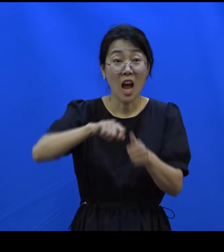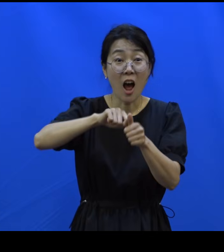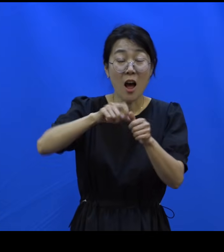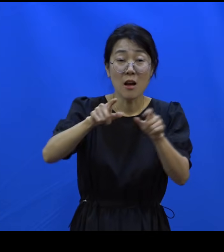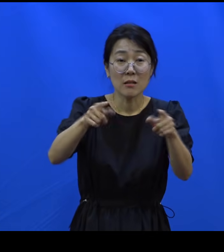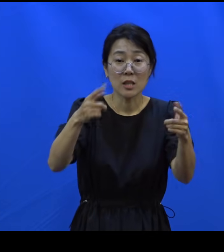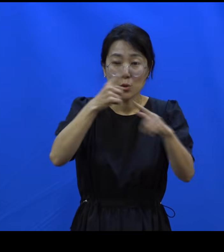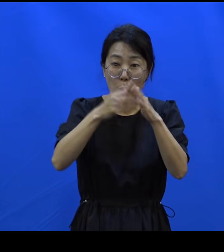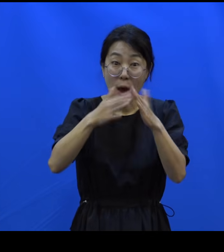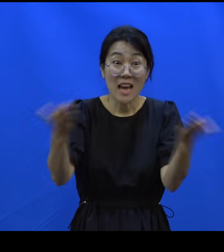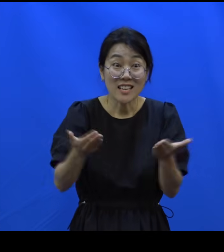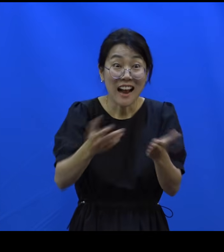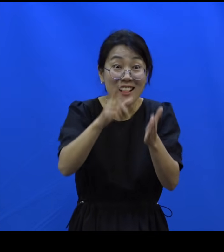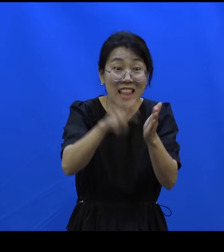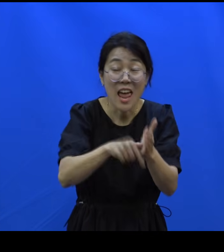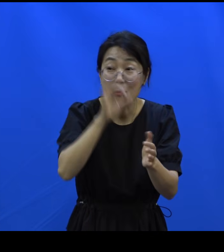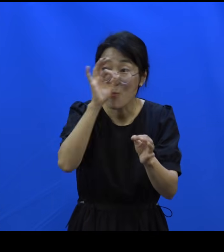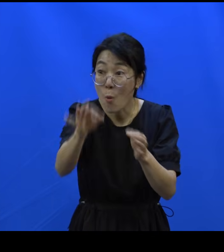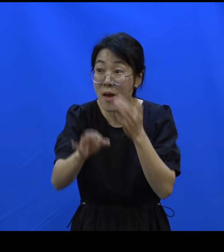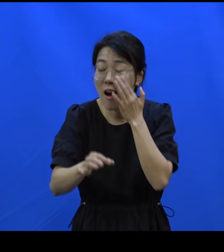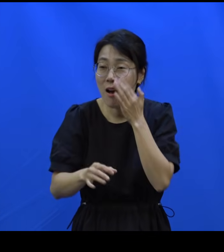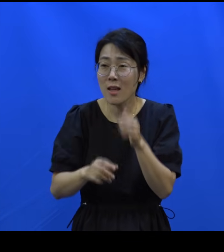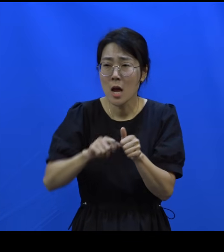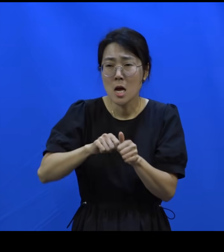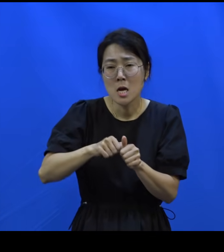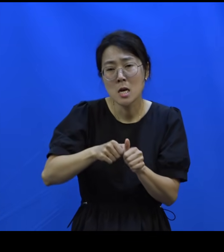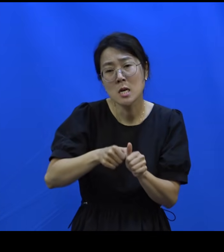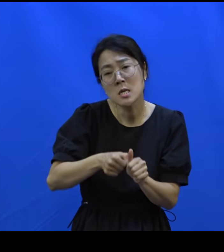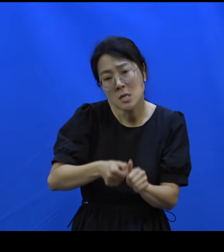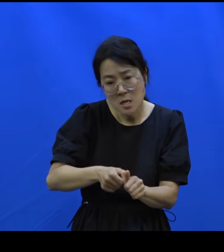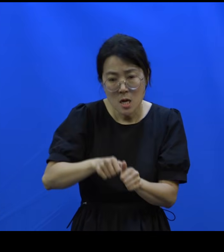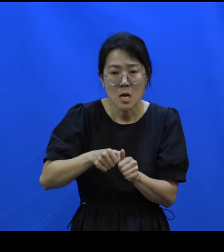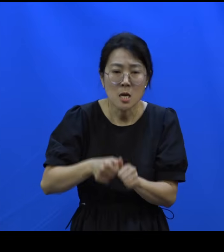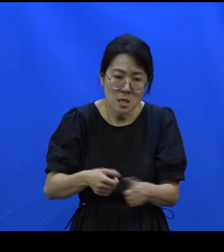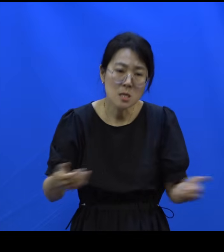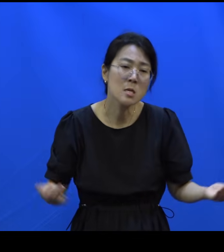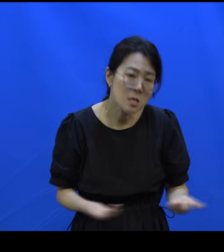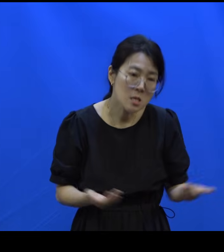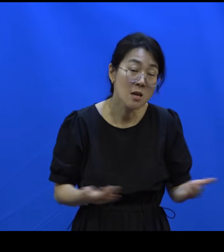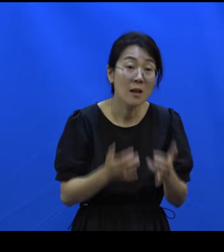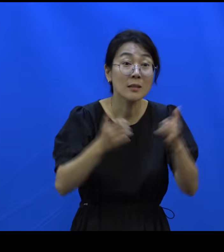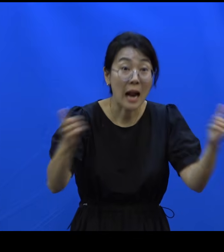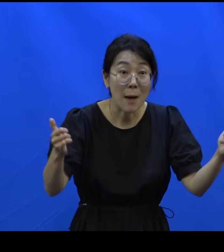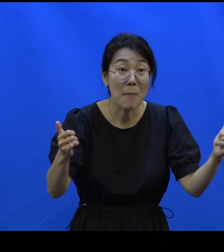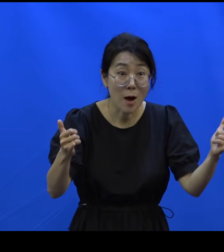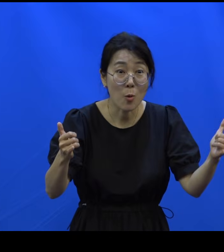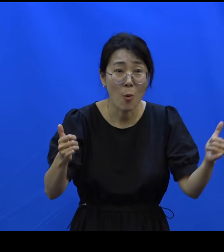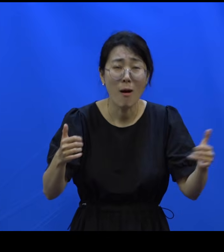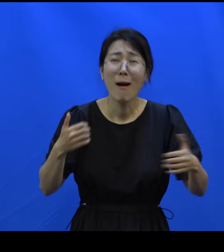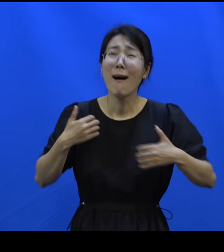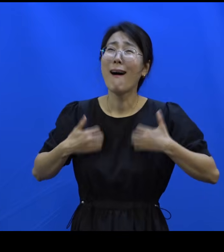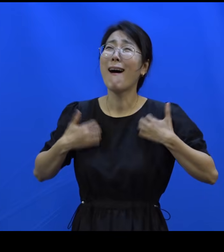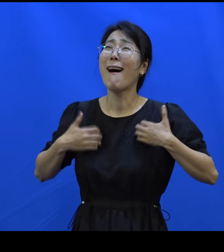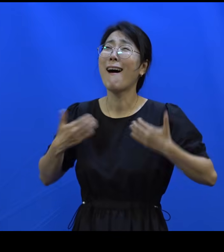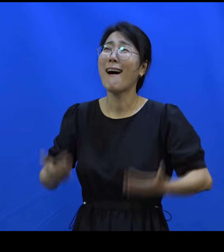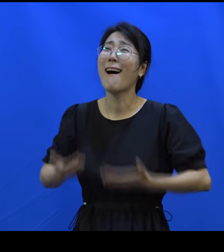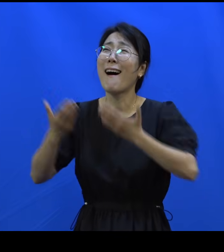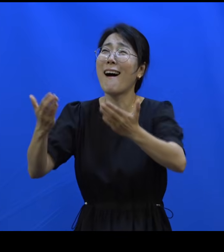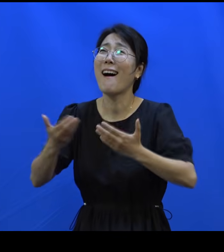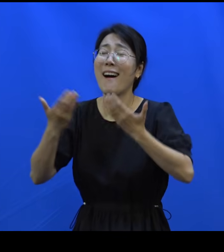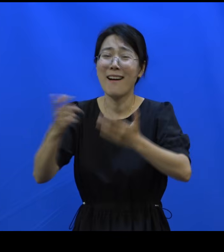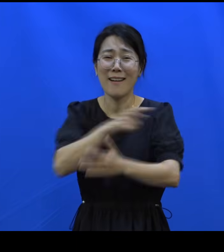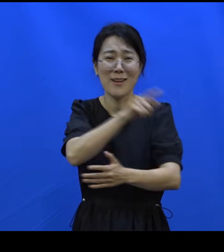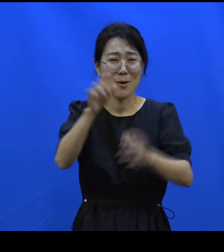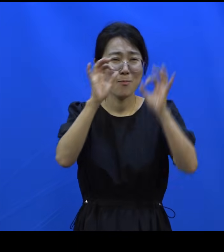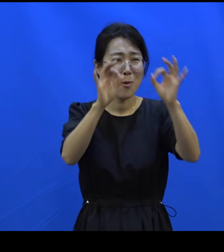다릅니다. 여러분, 제자도의 삶의 태도는 세상의 방식과 전혀 달라요. 즐거운 마음으로 순종하는 거예요. 기쁨으로